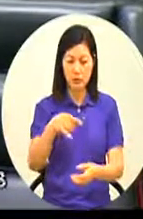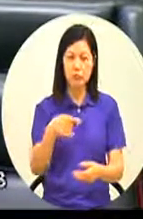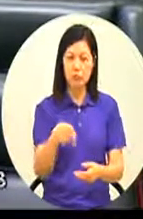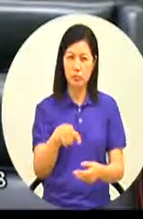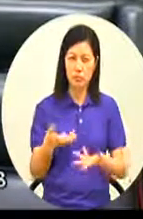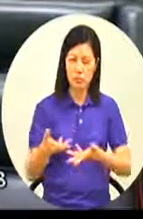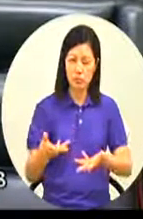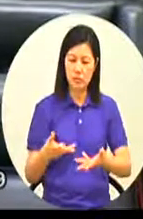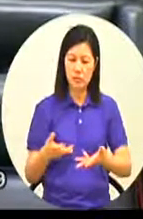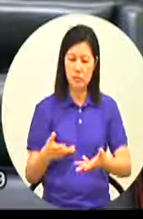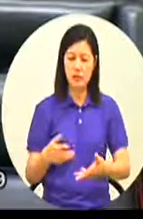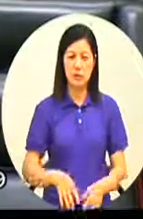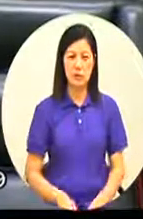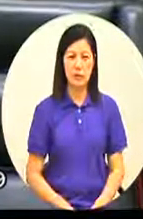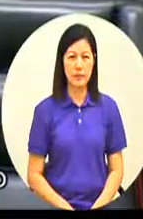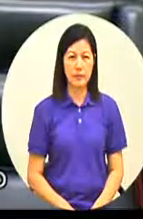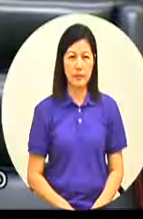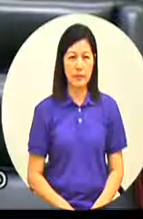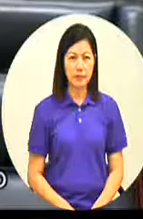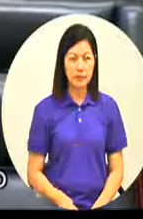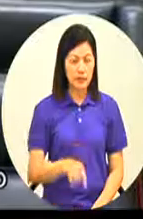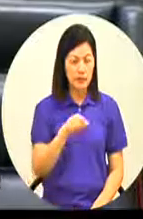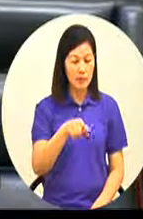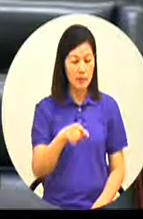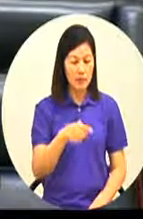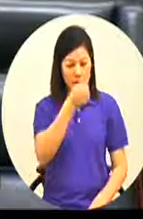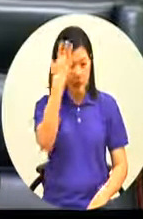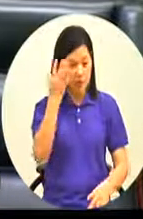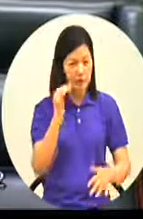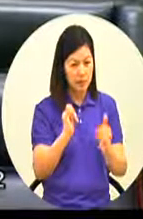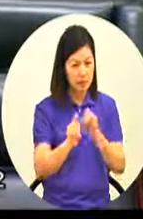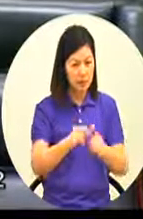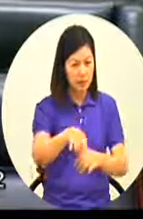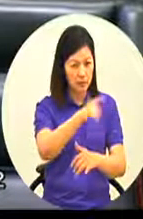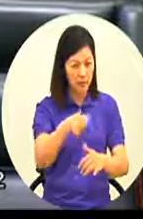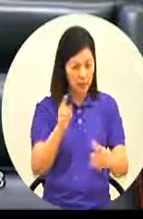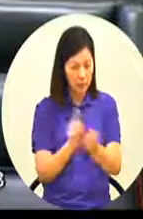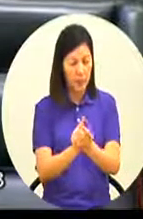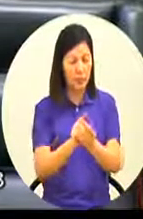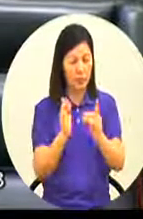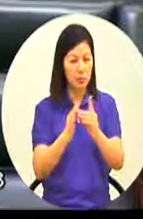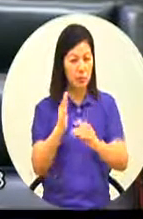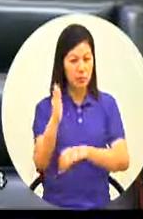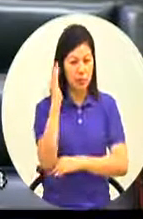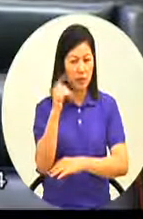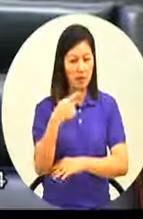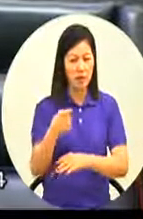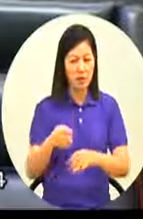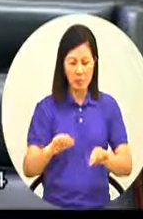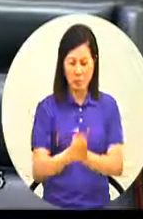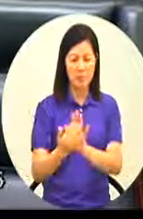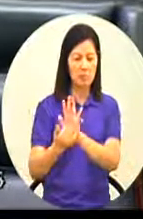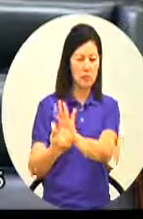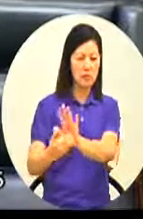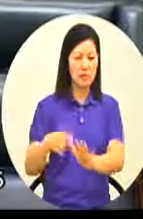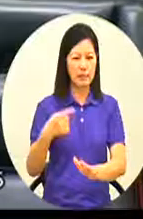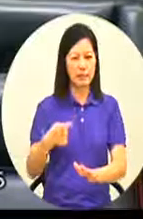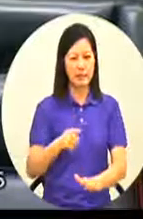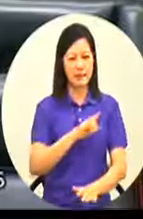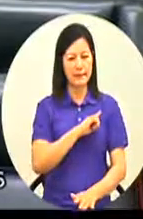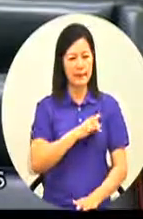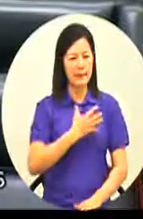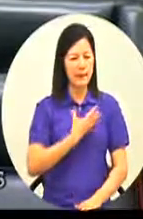的，伊这这伊去拄到迄个户政的讲没有办法，安尼伊心伊怎冷呀？也